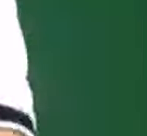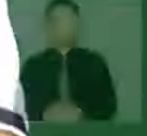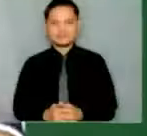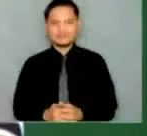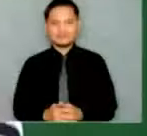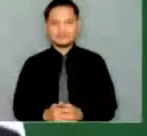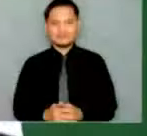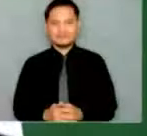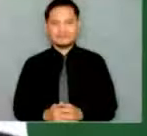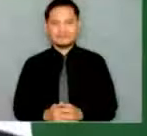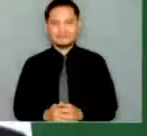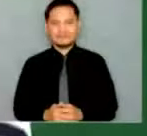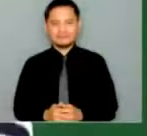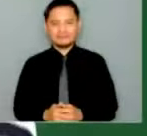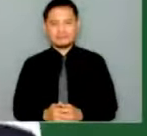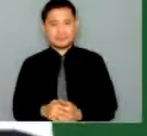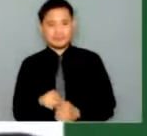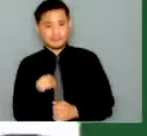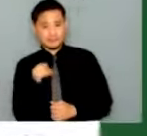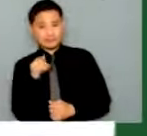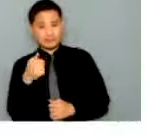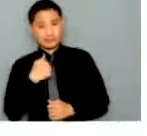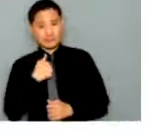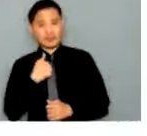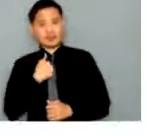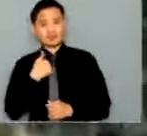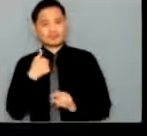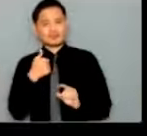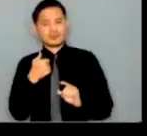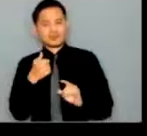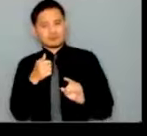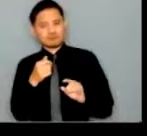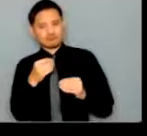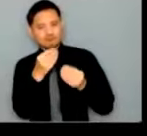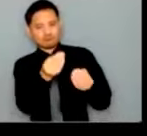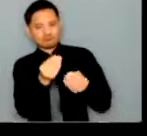Tol, ikaw muna bahala sa motor ko, ha? Mag-a-abroad muna ako. Ako na bahala.